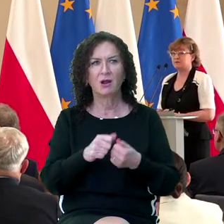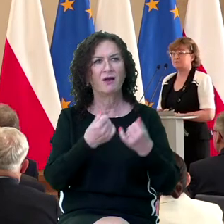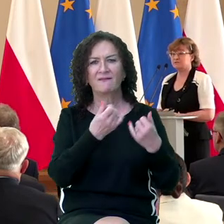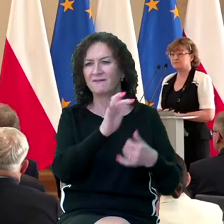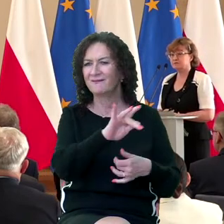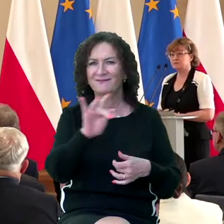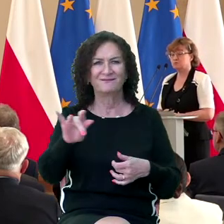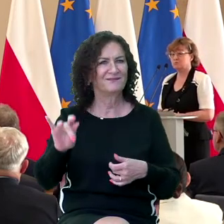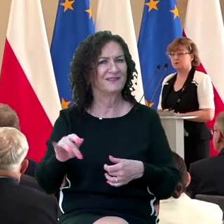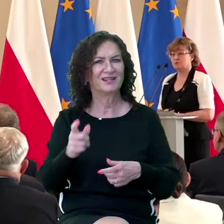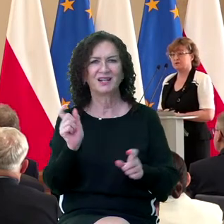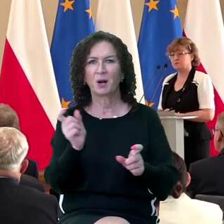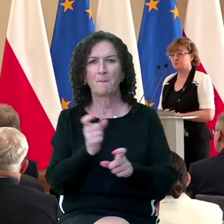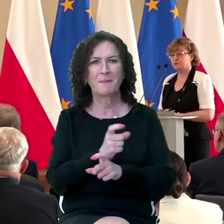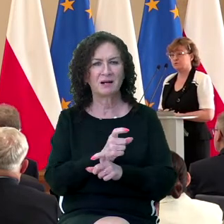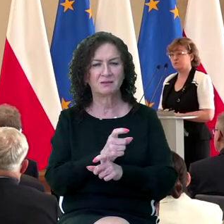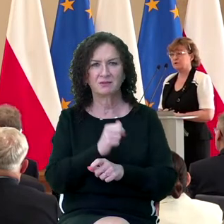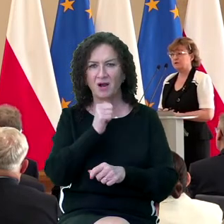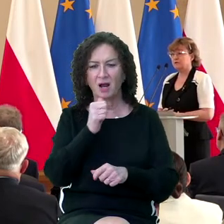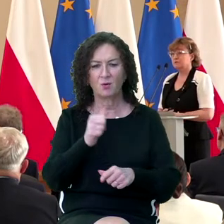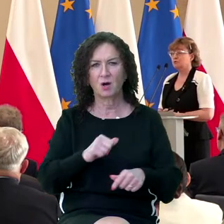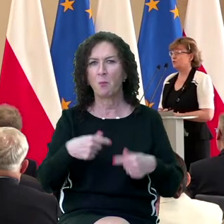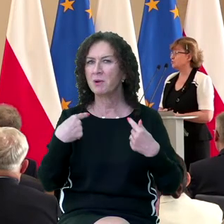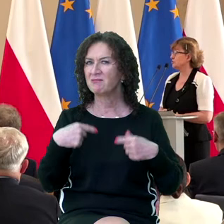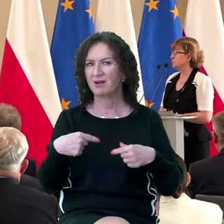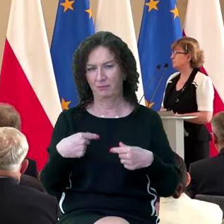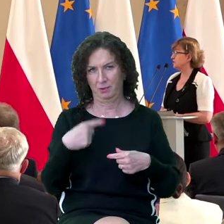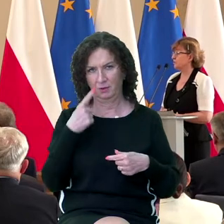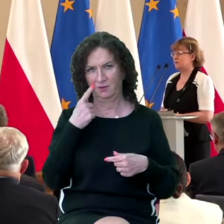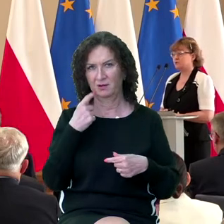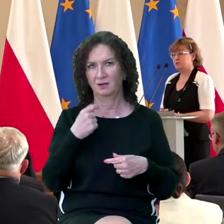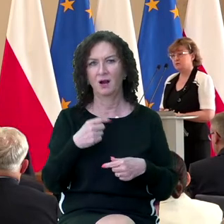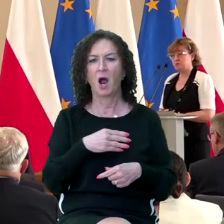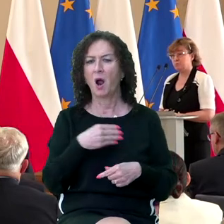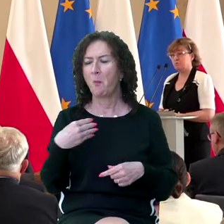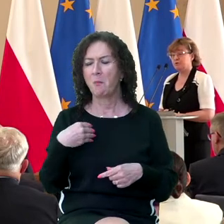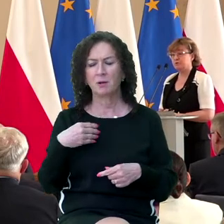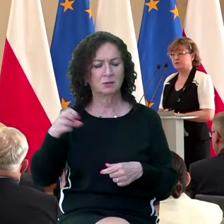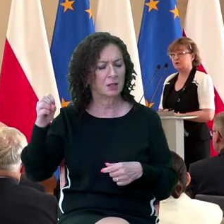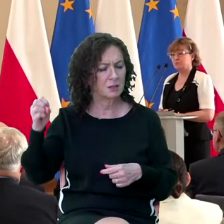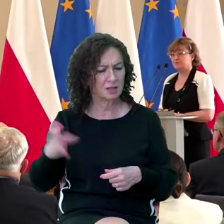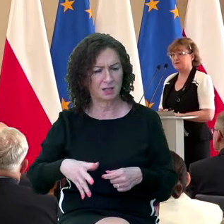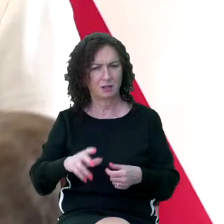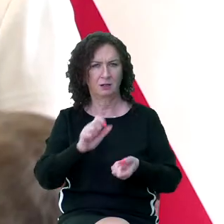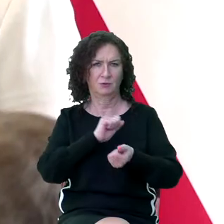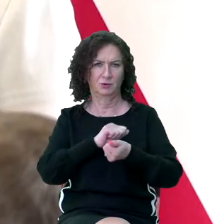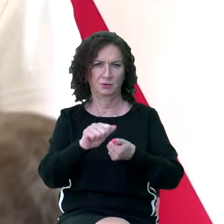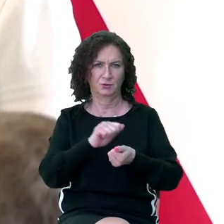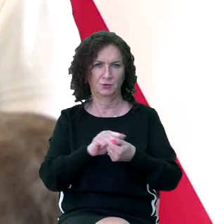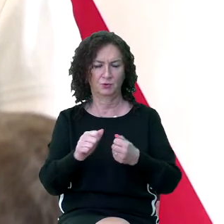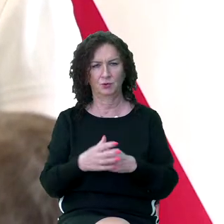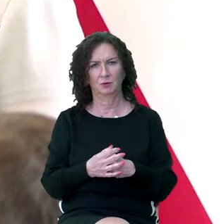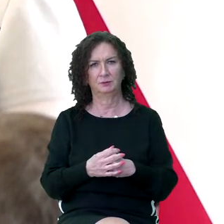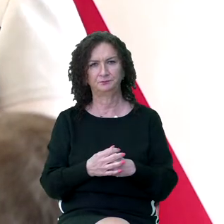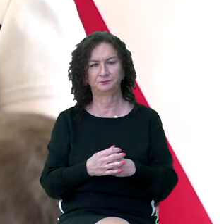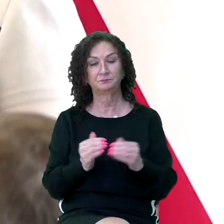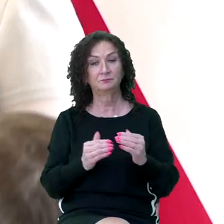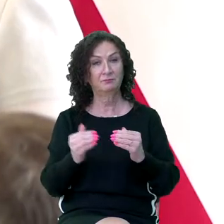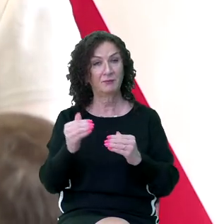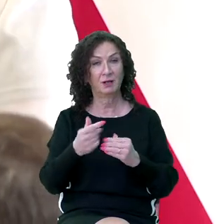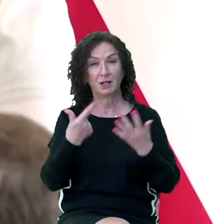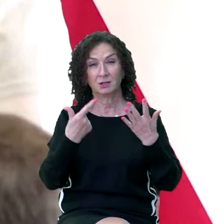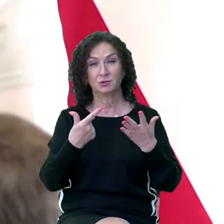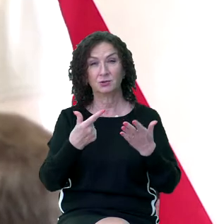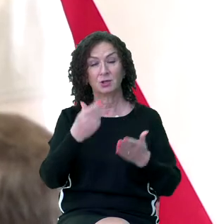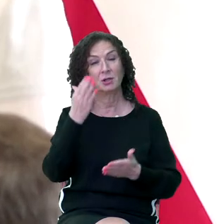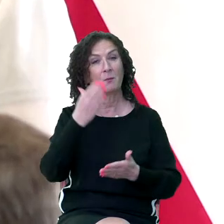pewne cyfry, które obrazują to, o czym mówię. Ponad 7,5 miliona obywateli. W podręcznikach